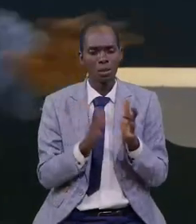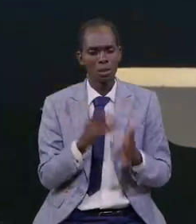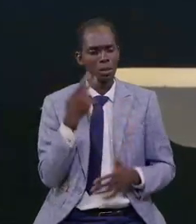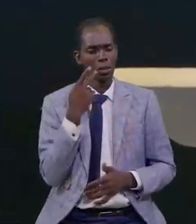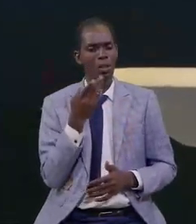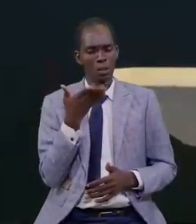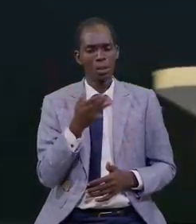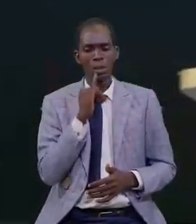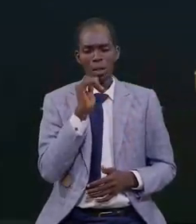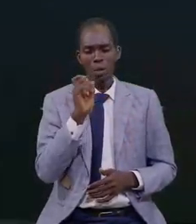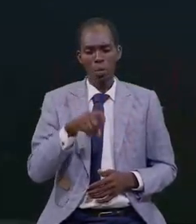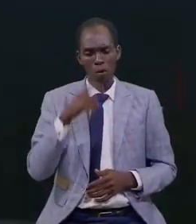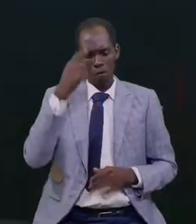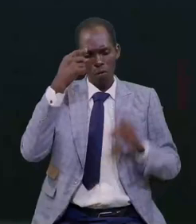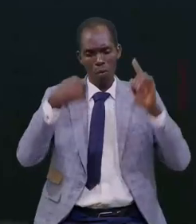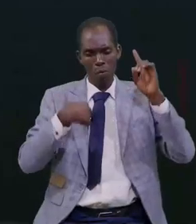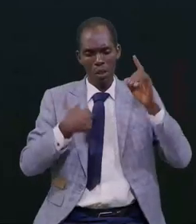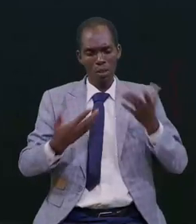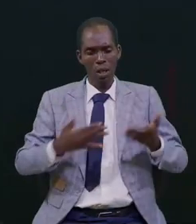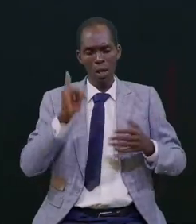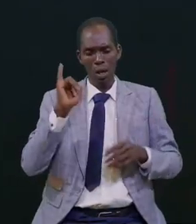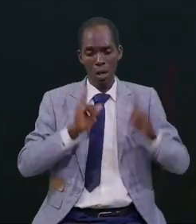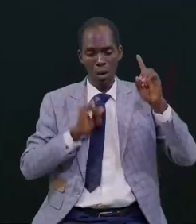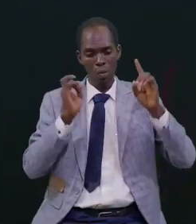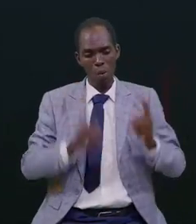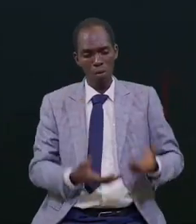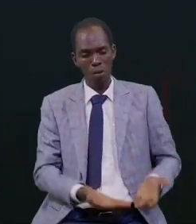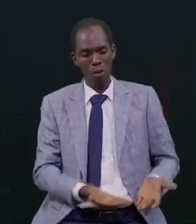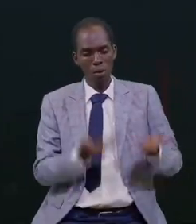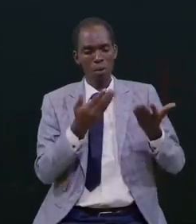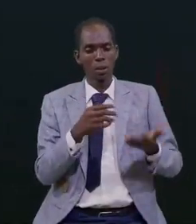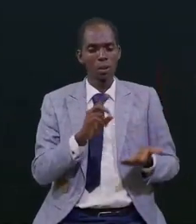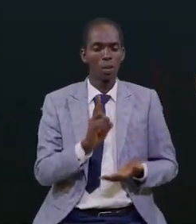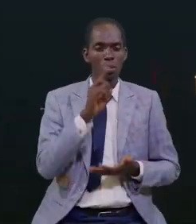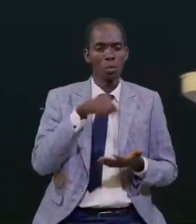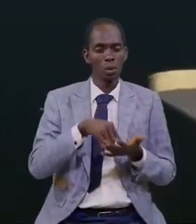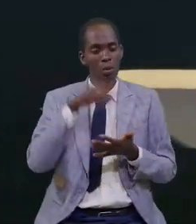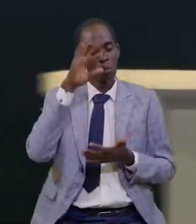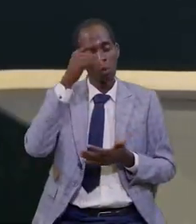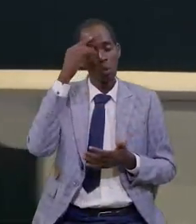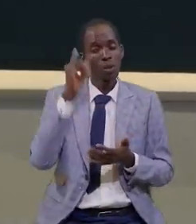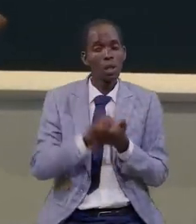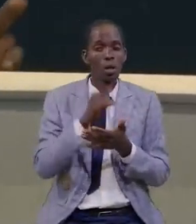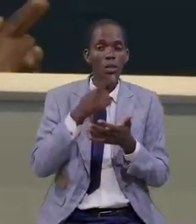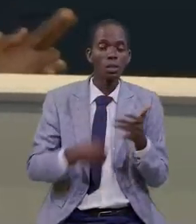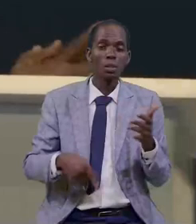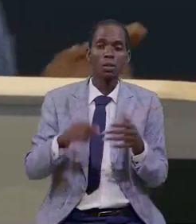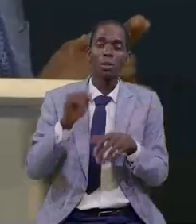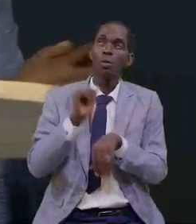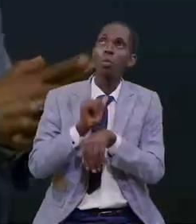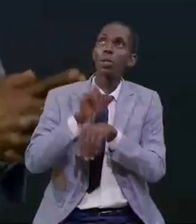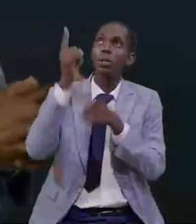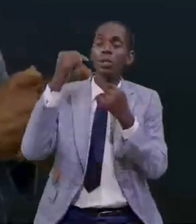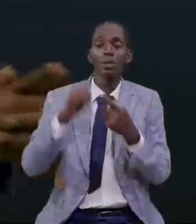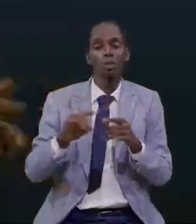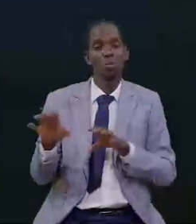ici pour moi je doit relever cet homme parce que c'est l'œuvre qu'il est venu accomplir et le Seigneur te voit